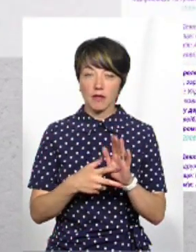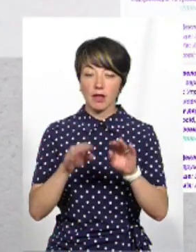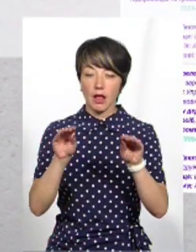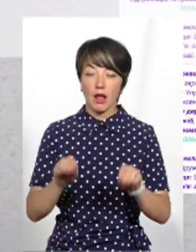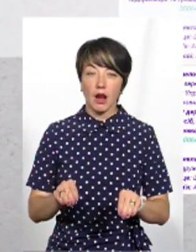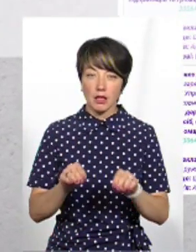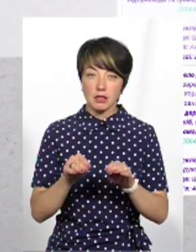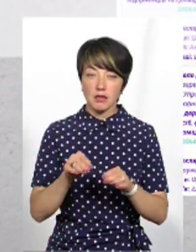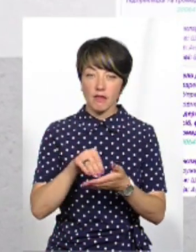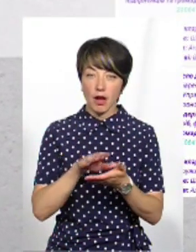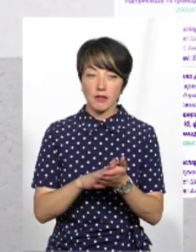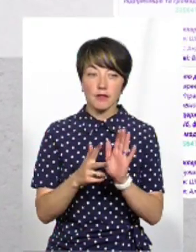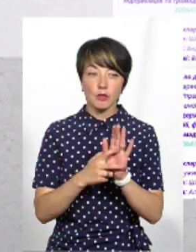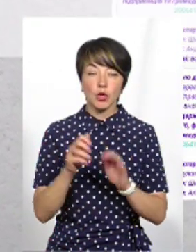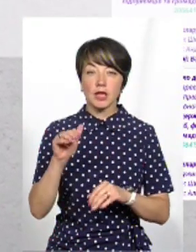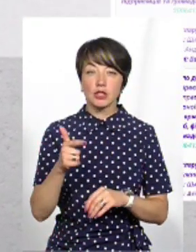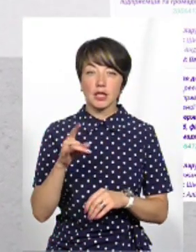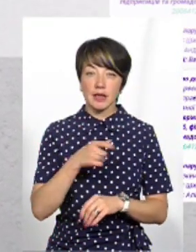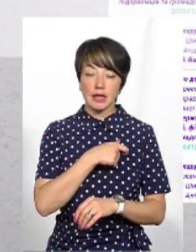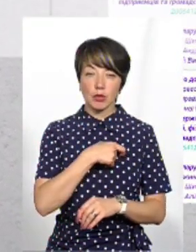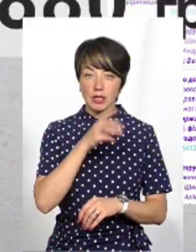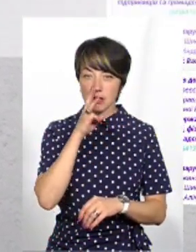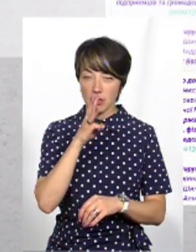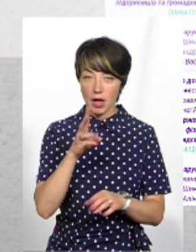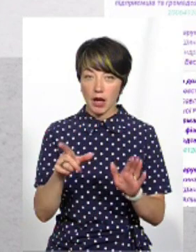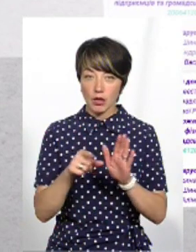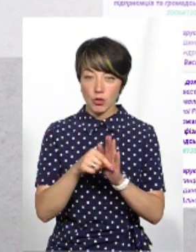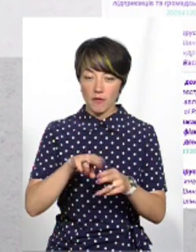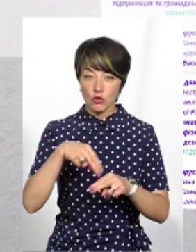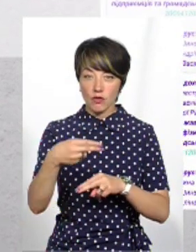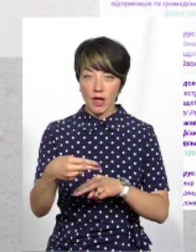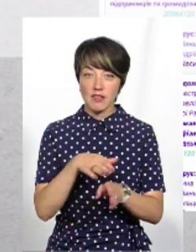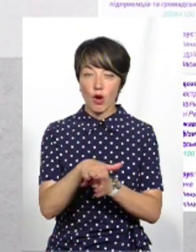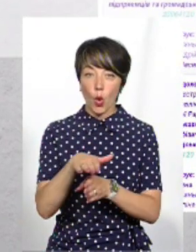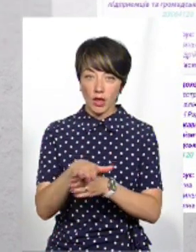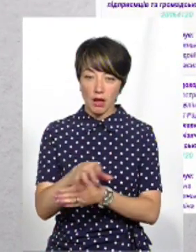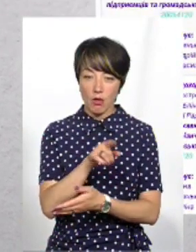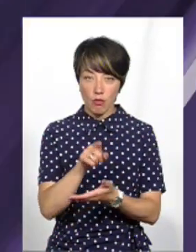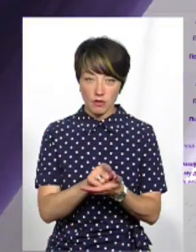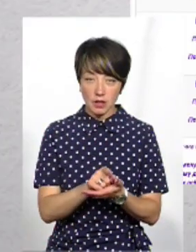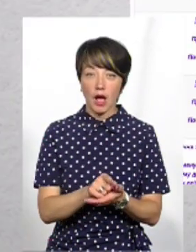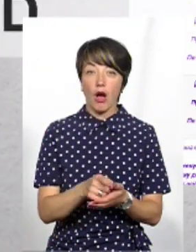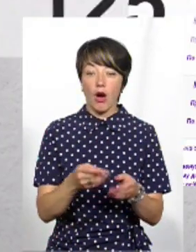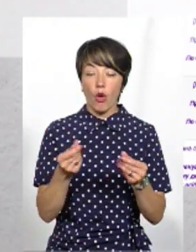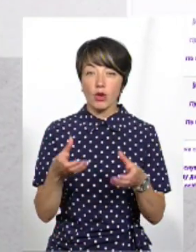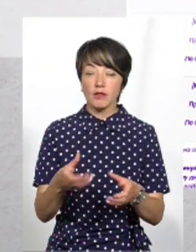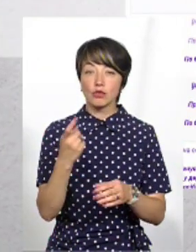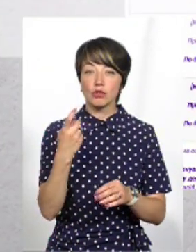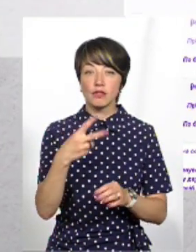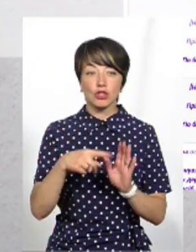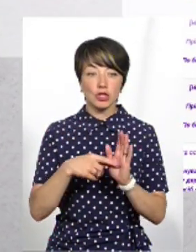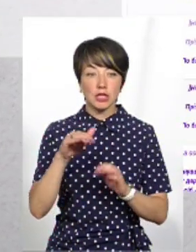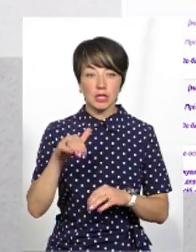декларації зазначено понад 800 тисяч гривень депутатської зарплати і відшкодувань за відповідну діяльність. готівкою вказано